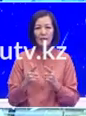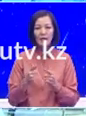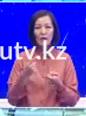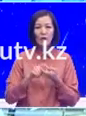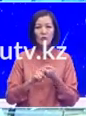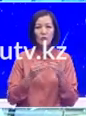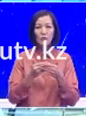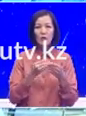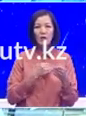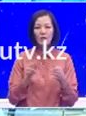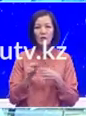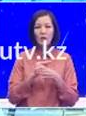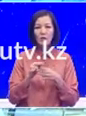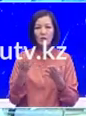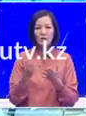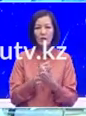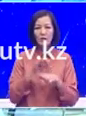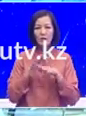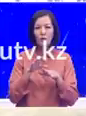қосу алдындағы жұмыстар сәтті өтті.